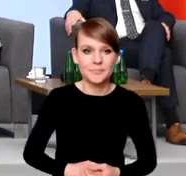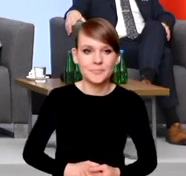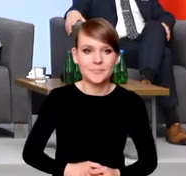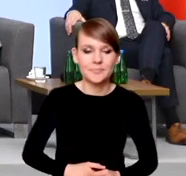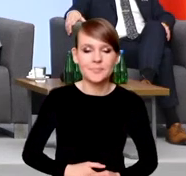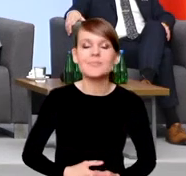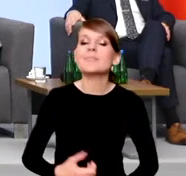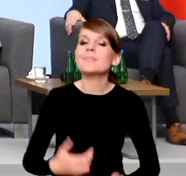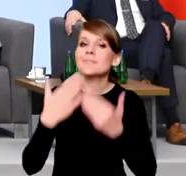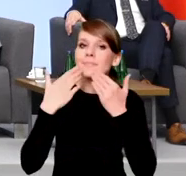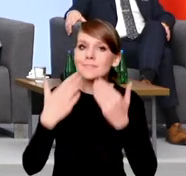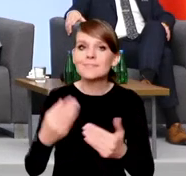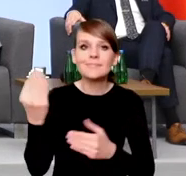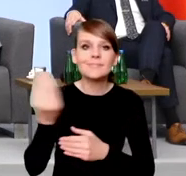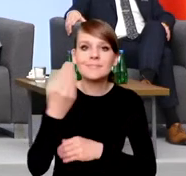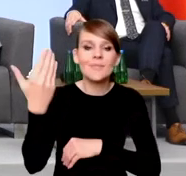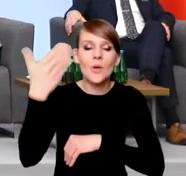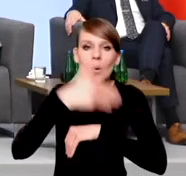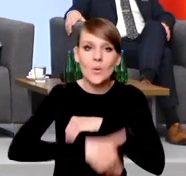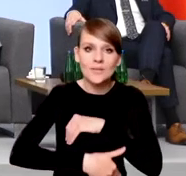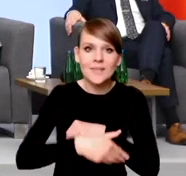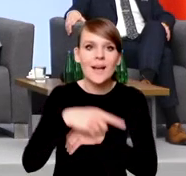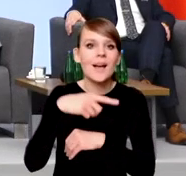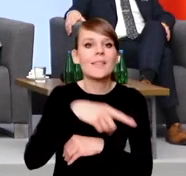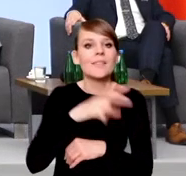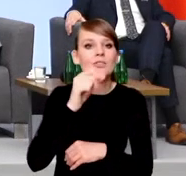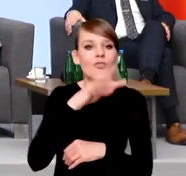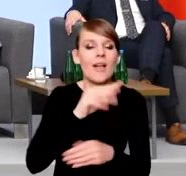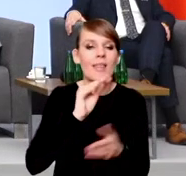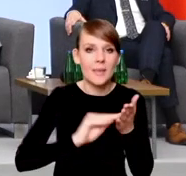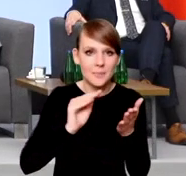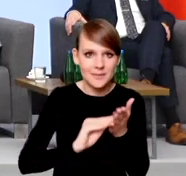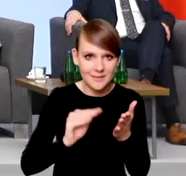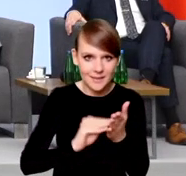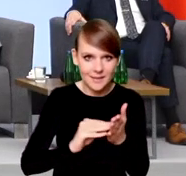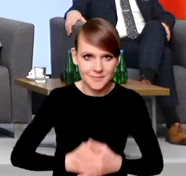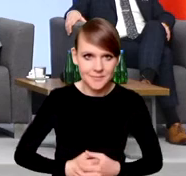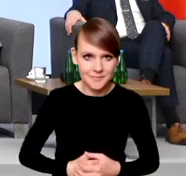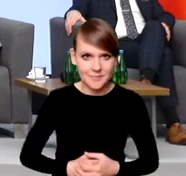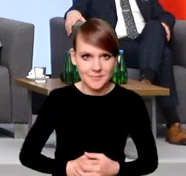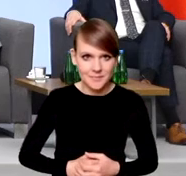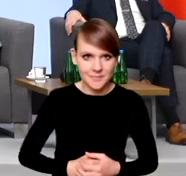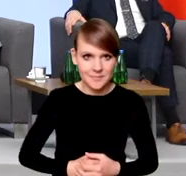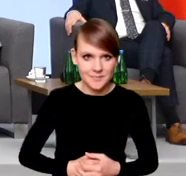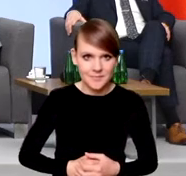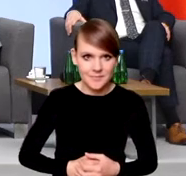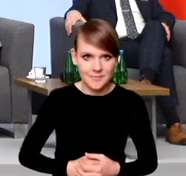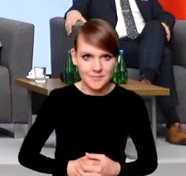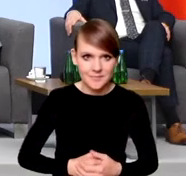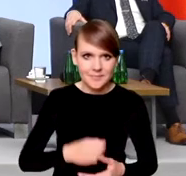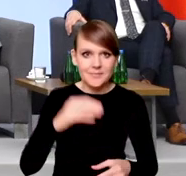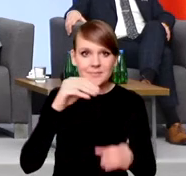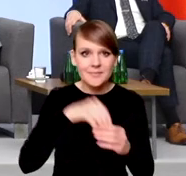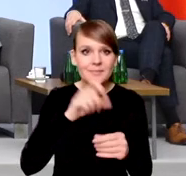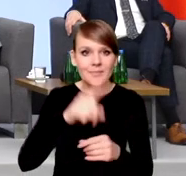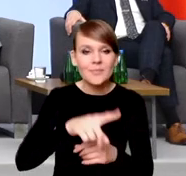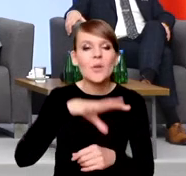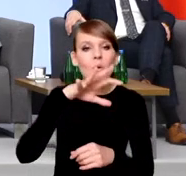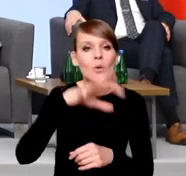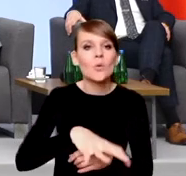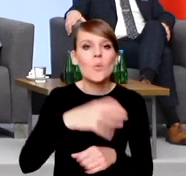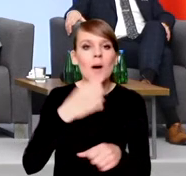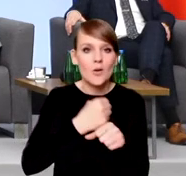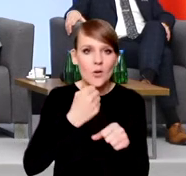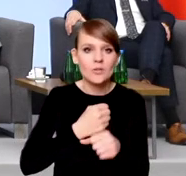Proszę Państwa, jeszcze ostatni komentarz z czatu, w którym uczestniczą członkowie Grupy Roboczej do Spraw Społecznej